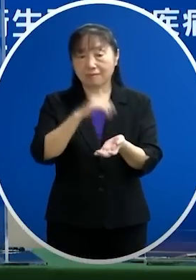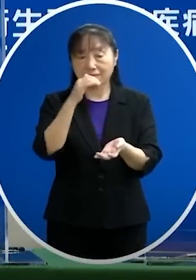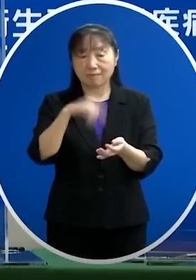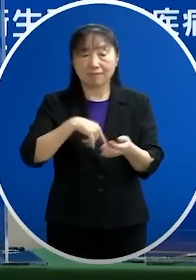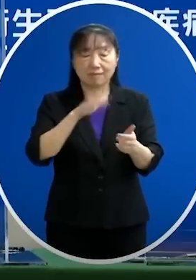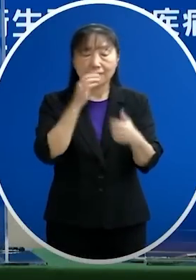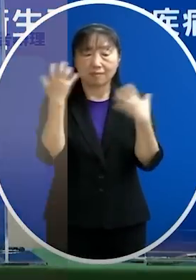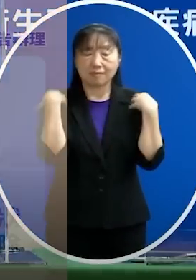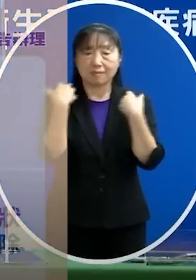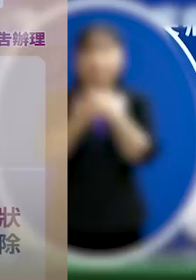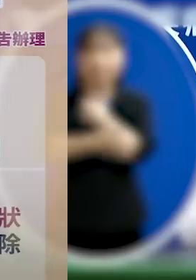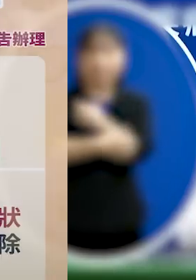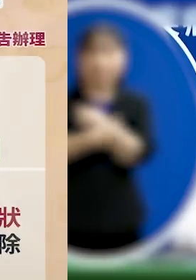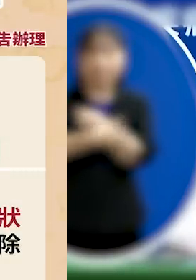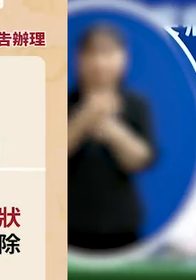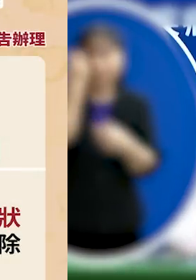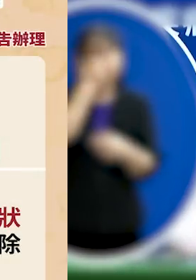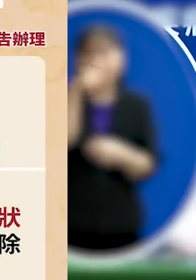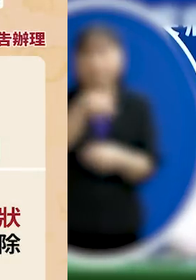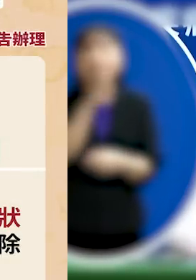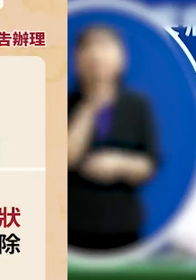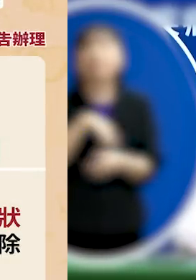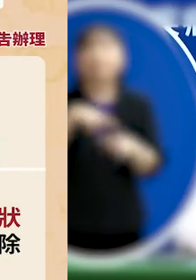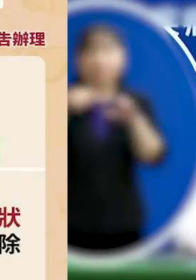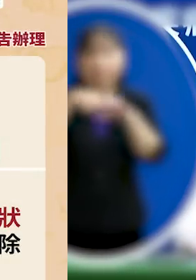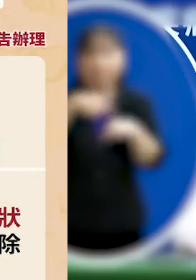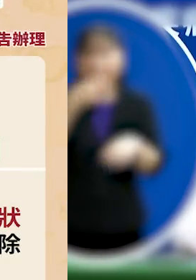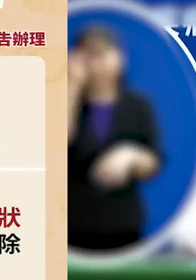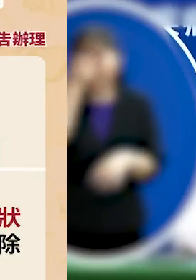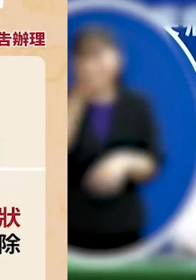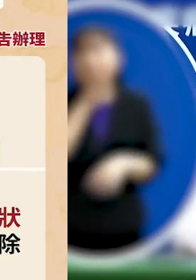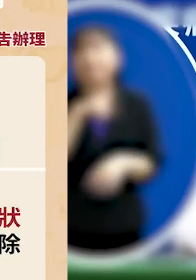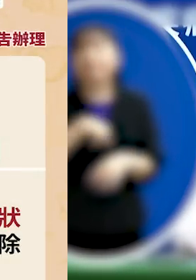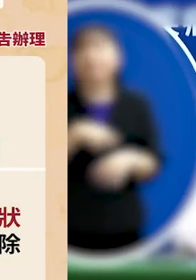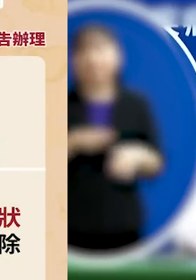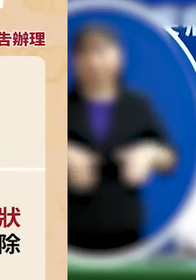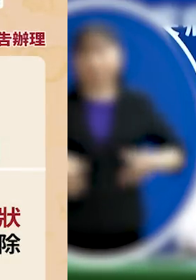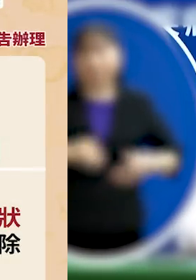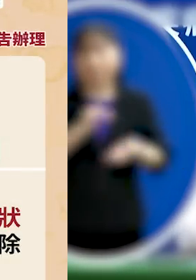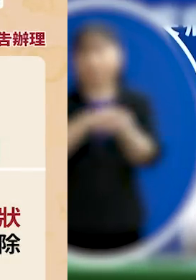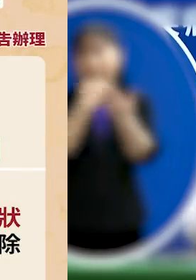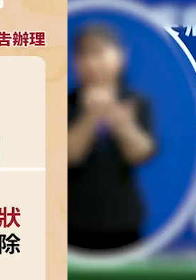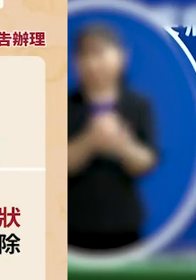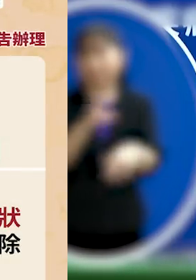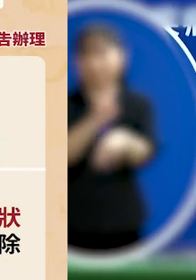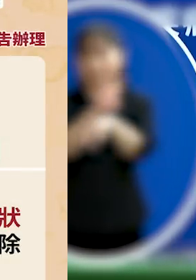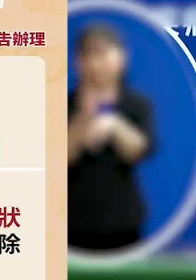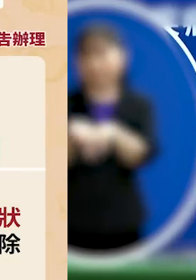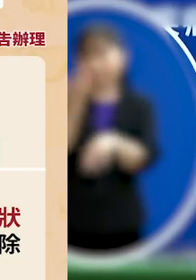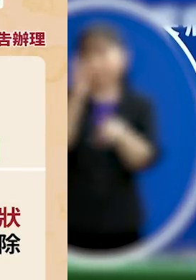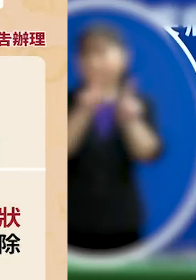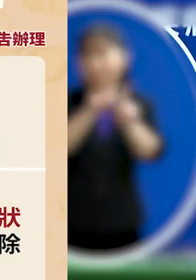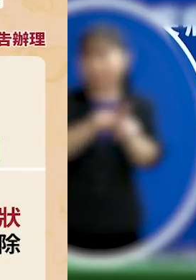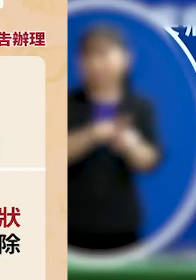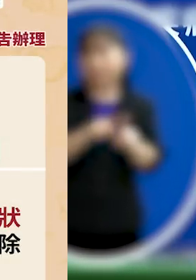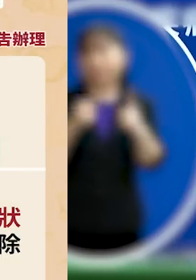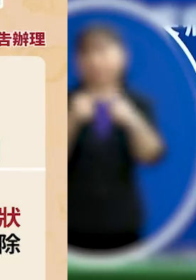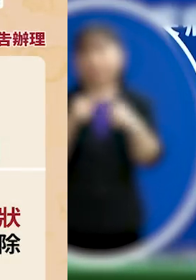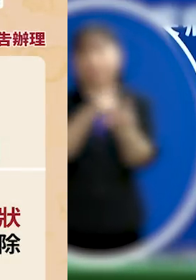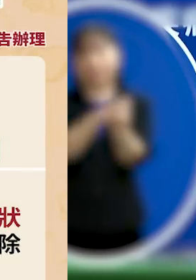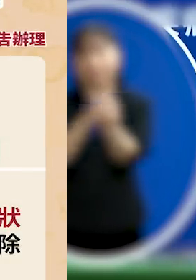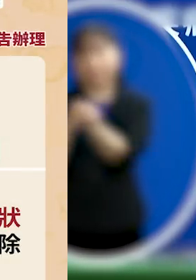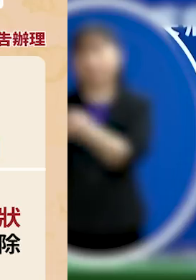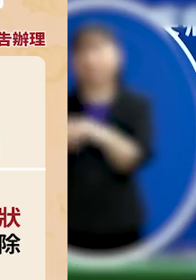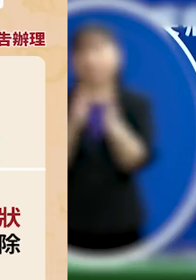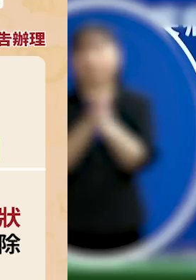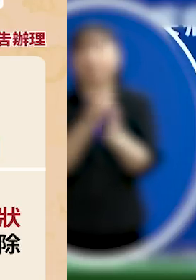护人员，然后裁剪人员、急诊留观24小时以上的病人及其陪病者，那这些